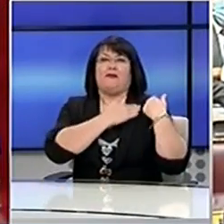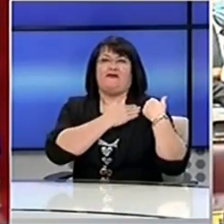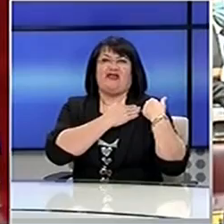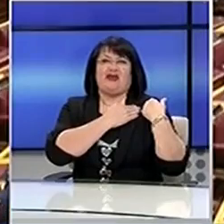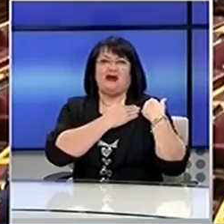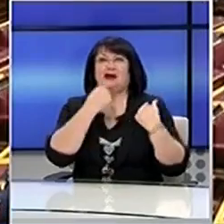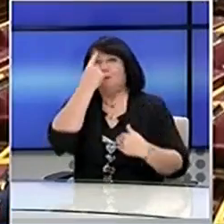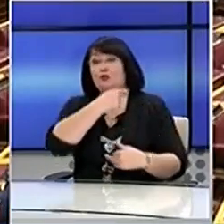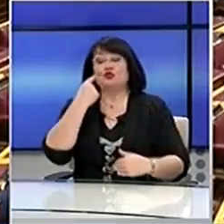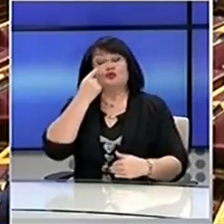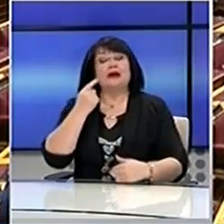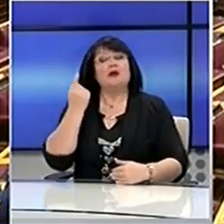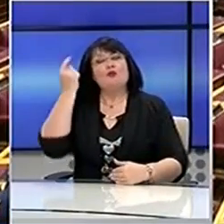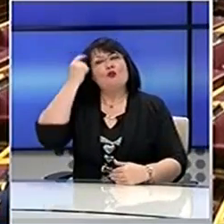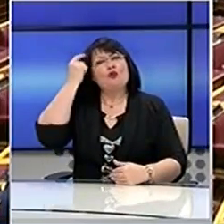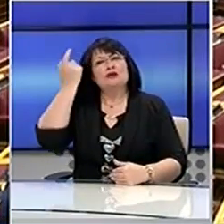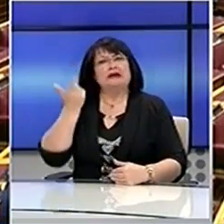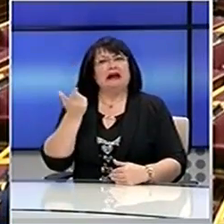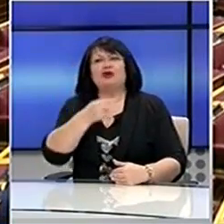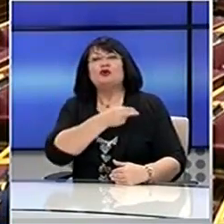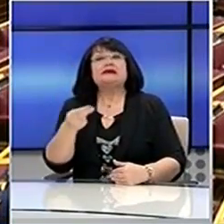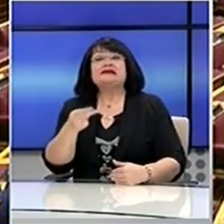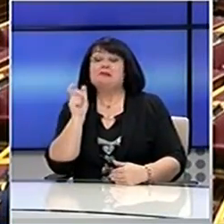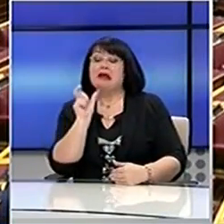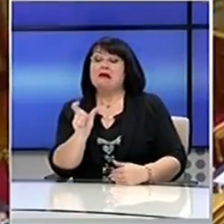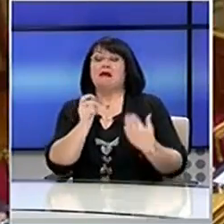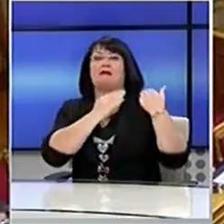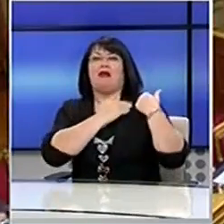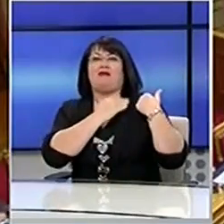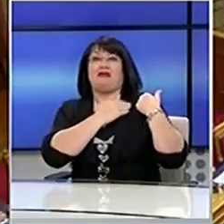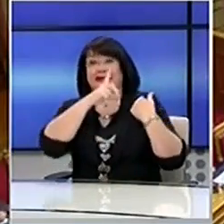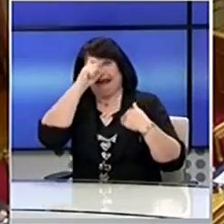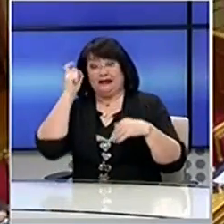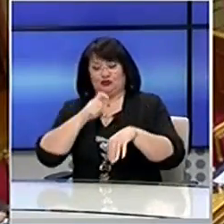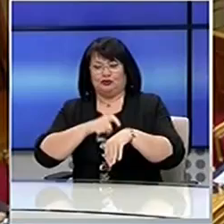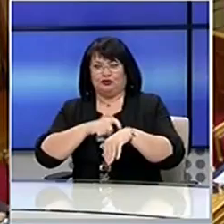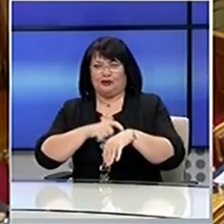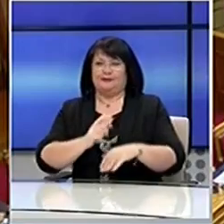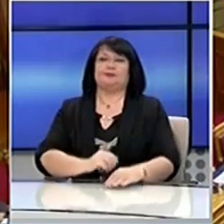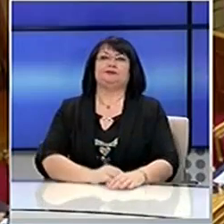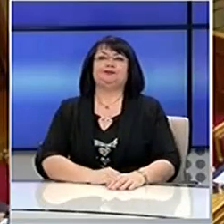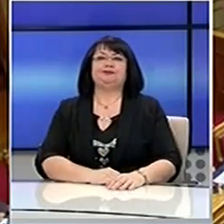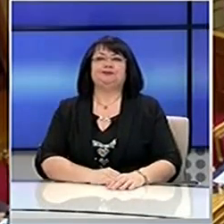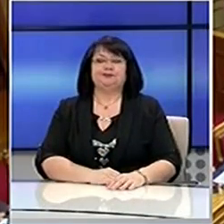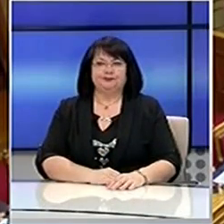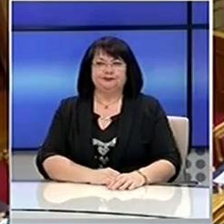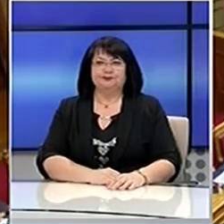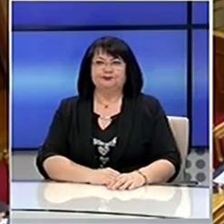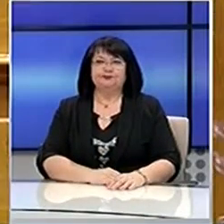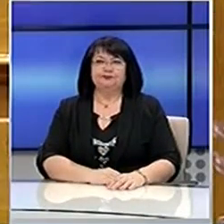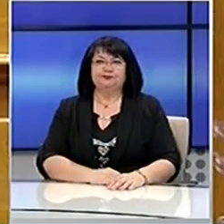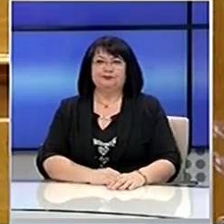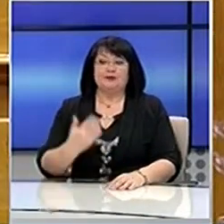πώς προσωπικά την αντιλαμβάνομαι σε αυτήν την εξαιρετικά δύσκολη συγκυρία. Πιστεύω τα όσα